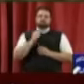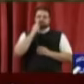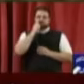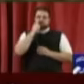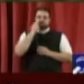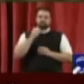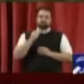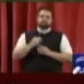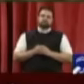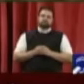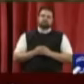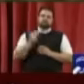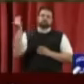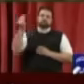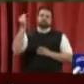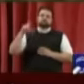divinitatea e genială, nu?